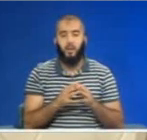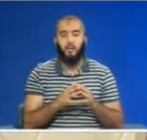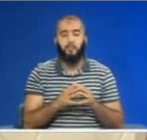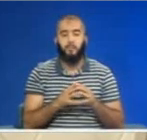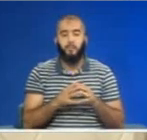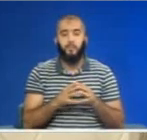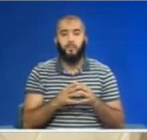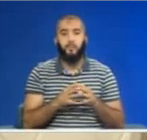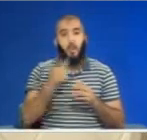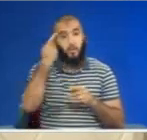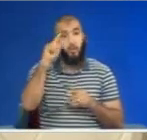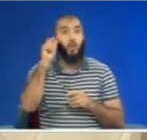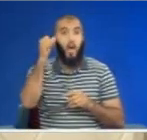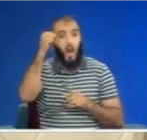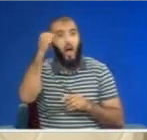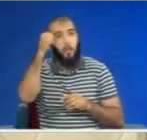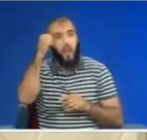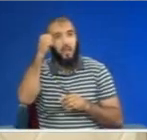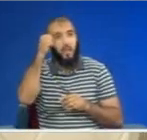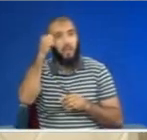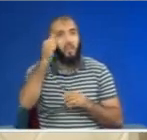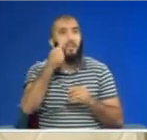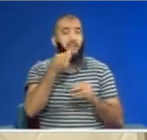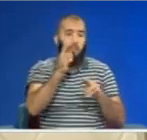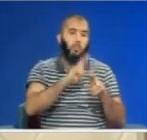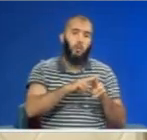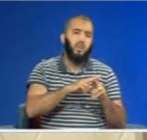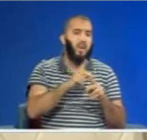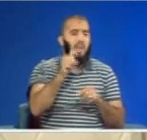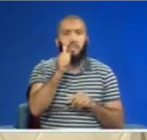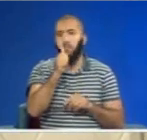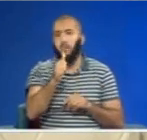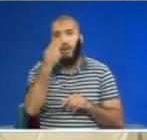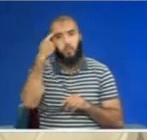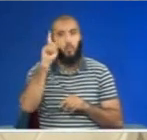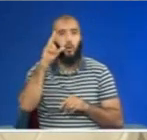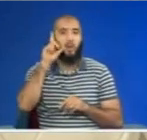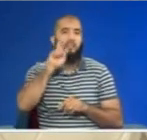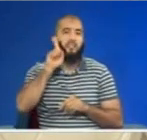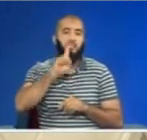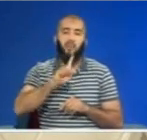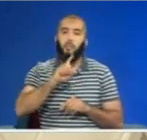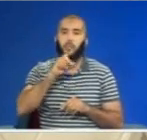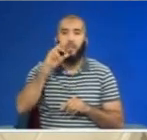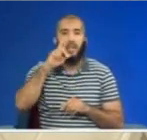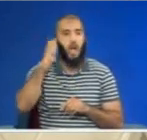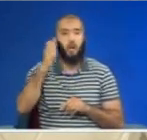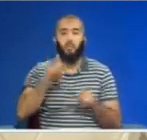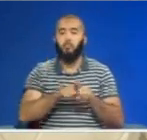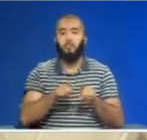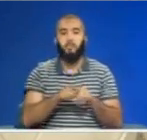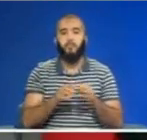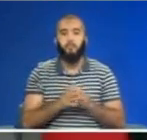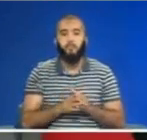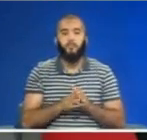لآخر للتذكر لأخذ العبرة، هذا لا يضر لا للرجل ولا للمرأة. بارك الله فيك شيخ، شكرا جزيلا. طيب